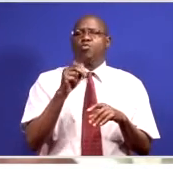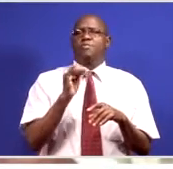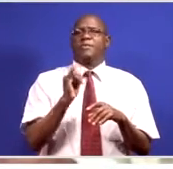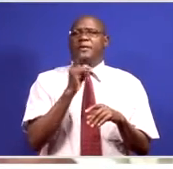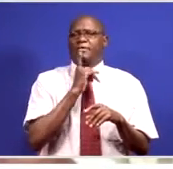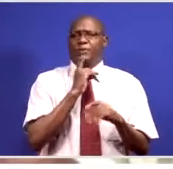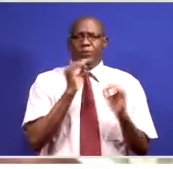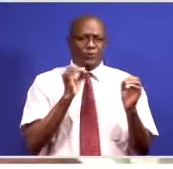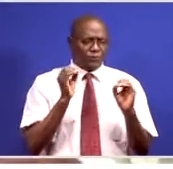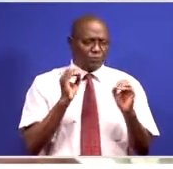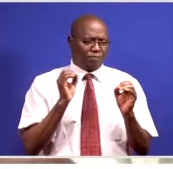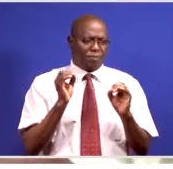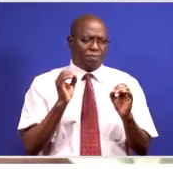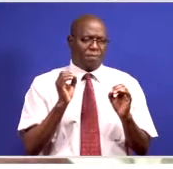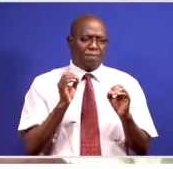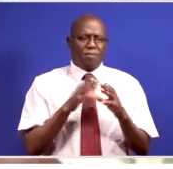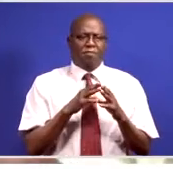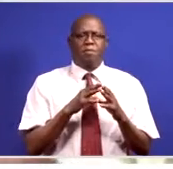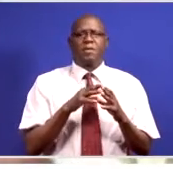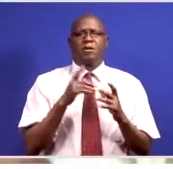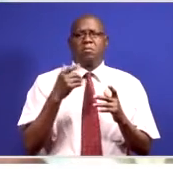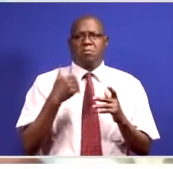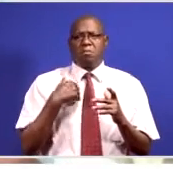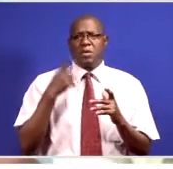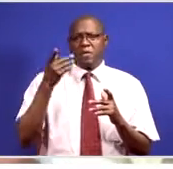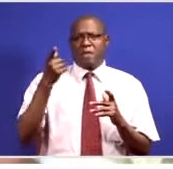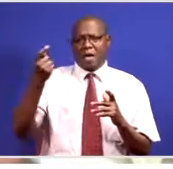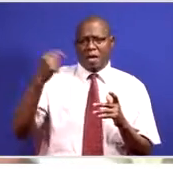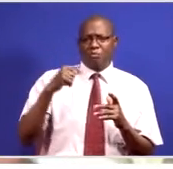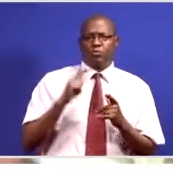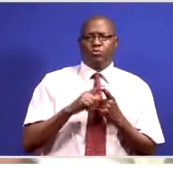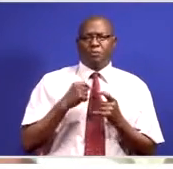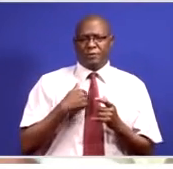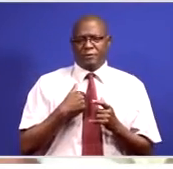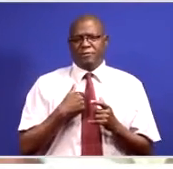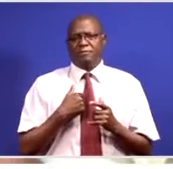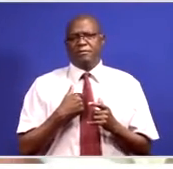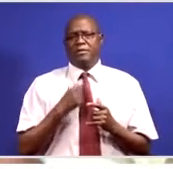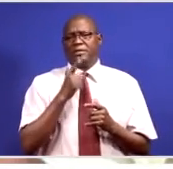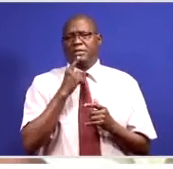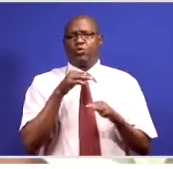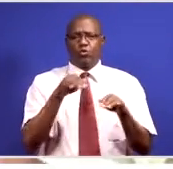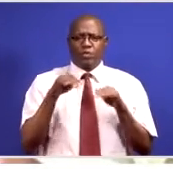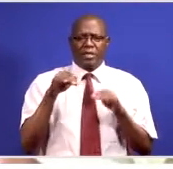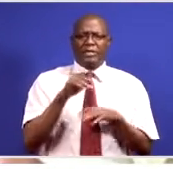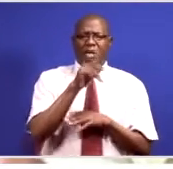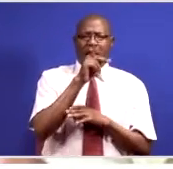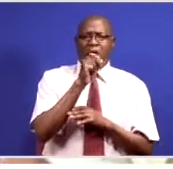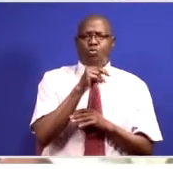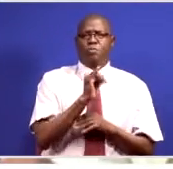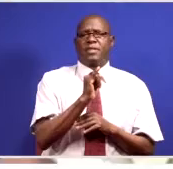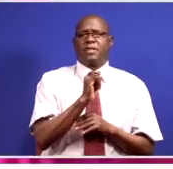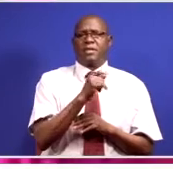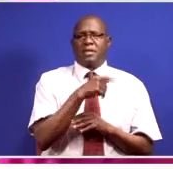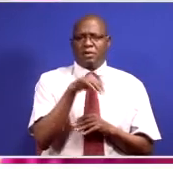mimi kupitia kwa mzee wa mtaa hao walikuja kwangu na wakaja wakaniambia nikamwambia mngojeni mzee Kanubi mwenyewe